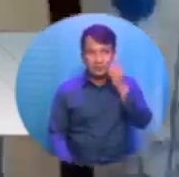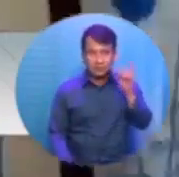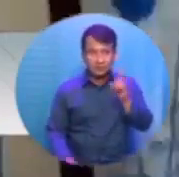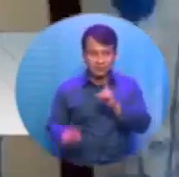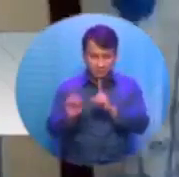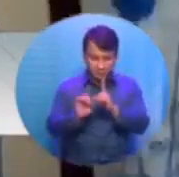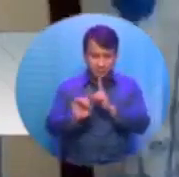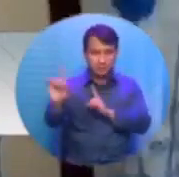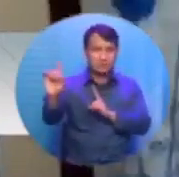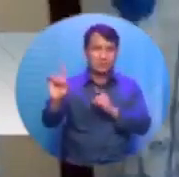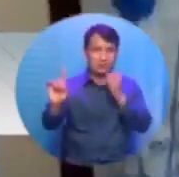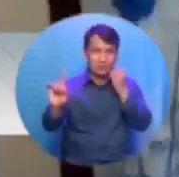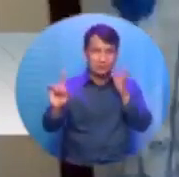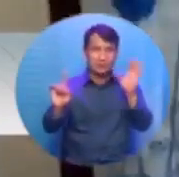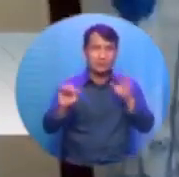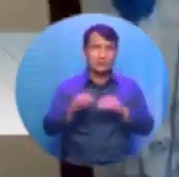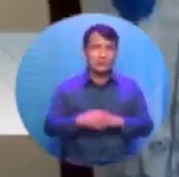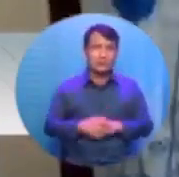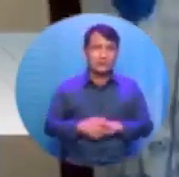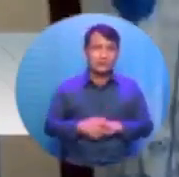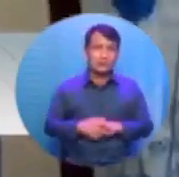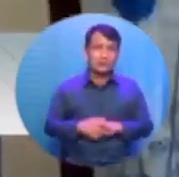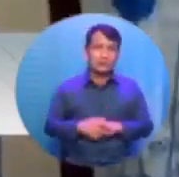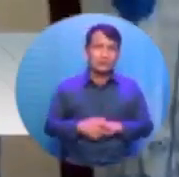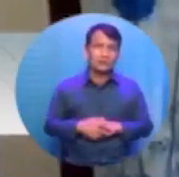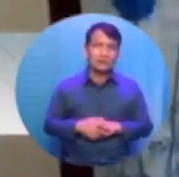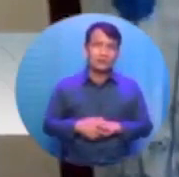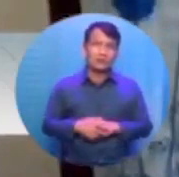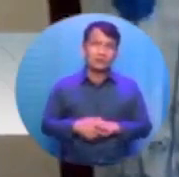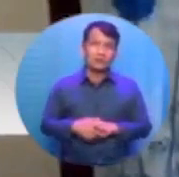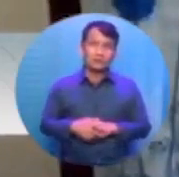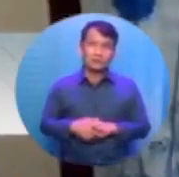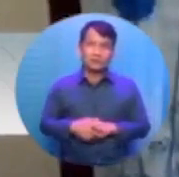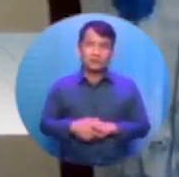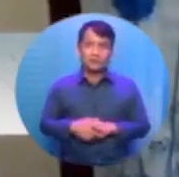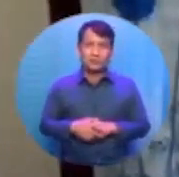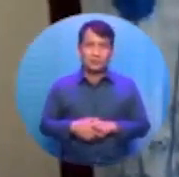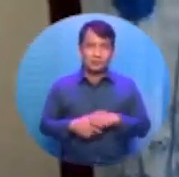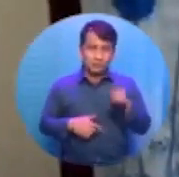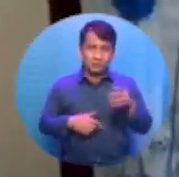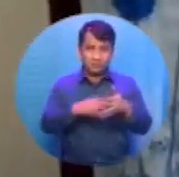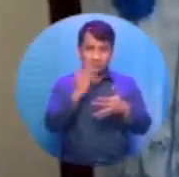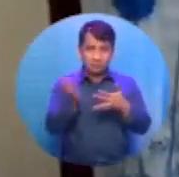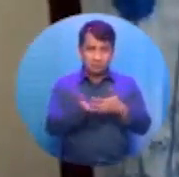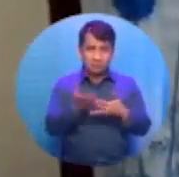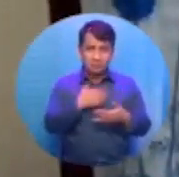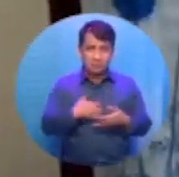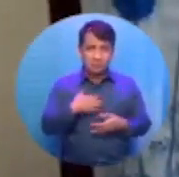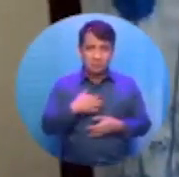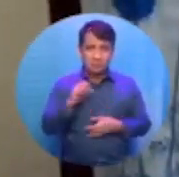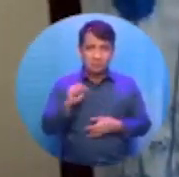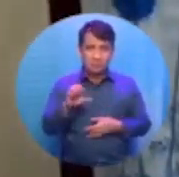bigla, sir, nung pauwi na po ako, sir. Uuwi na po ako ng bandang alas 5 po, sir. Gusto magsampal ang kaso?